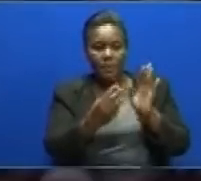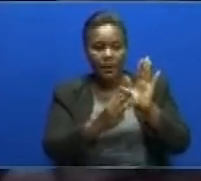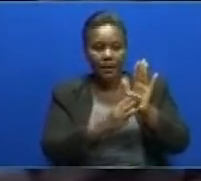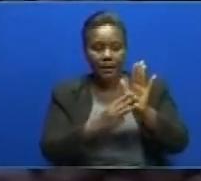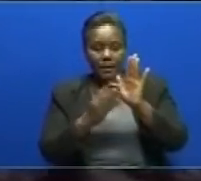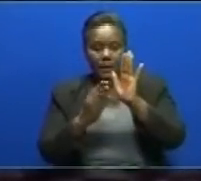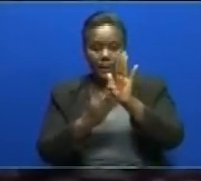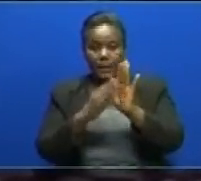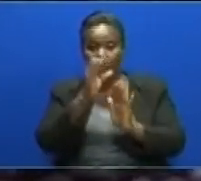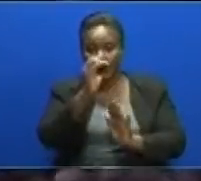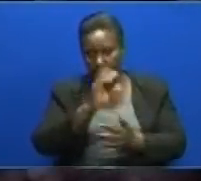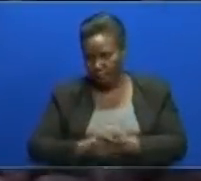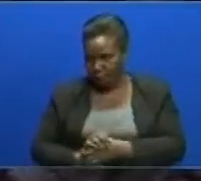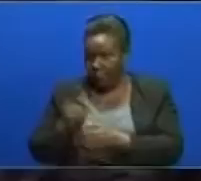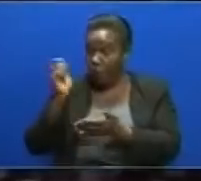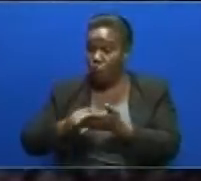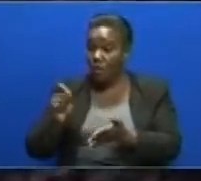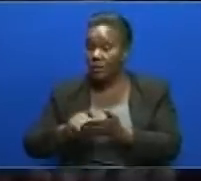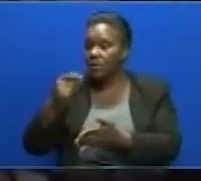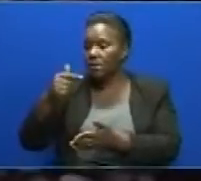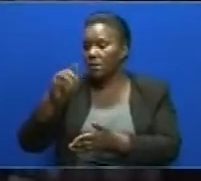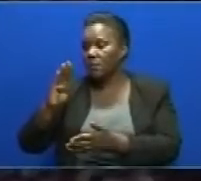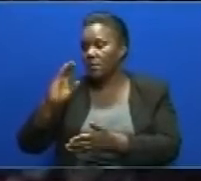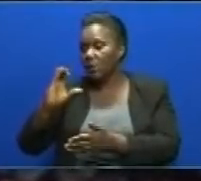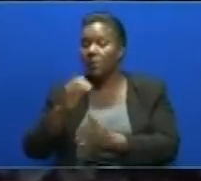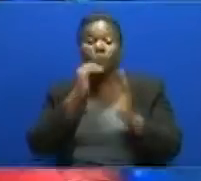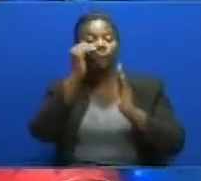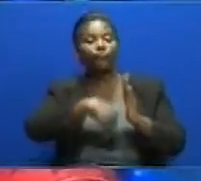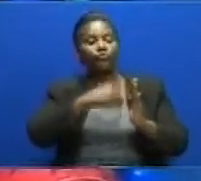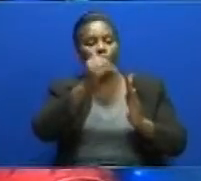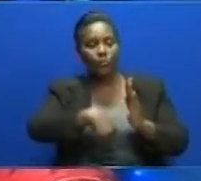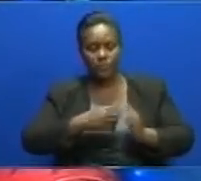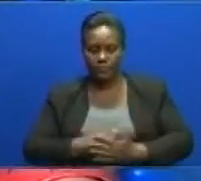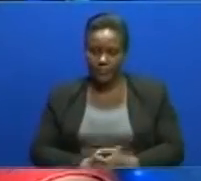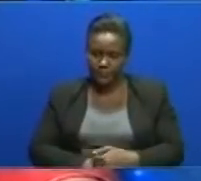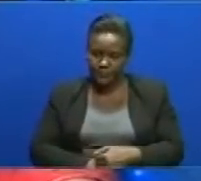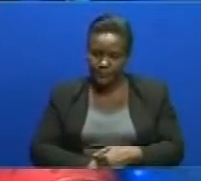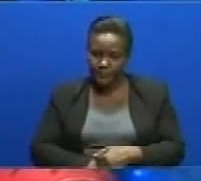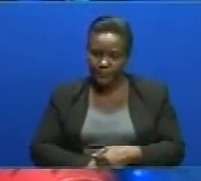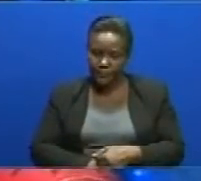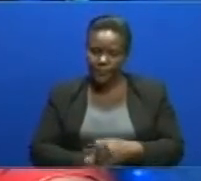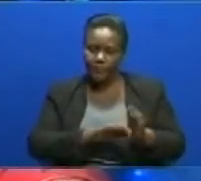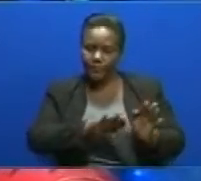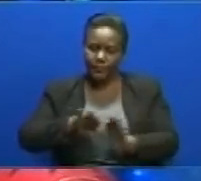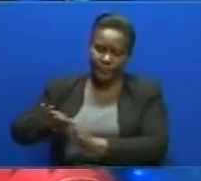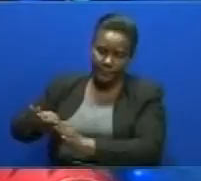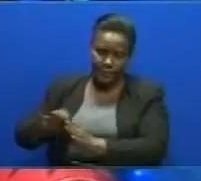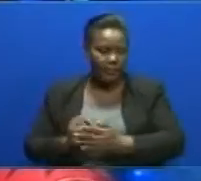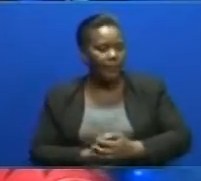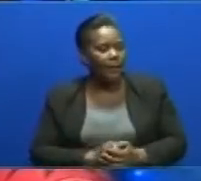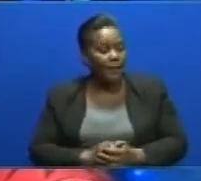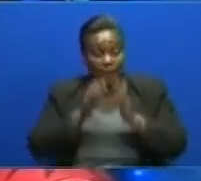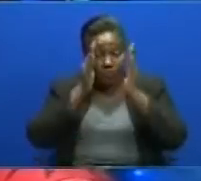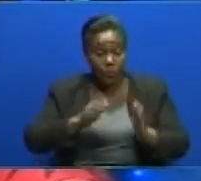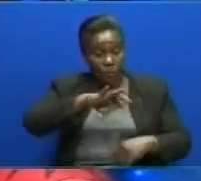2890. Matina Ngurumbi, TBC, Masasi, Mtwara. Mkuu wa mkoa wa Iringa Ali Hapi